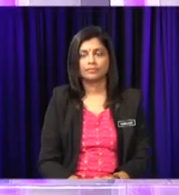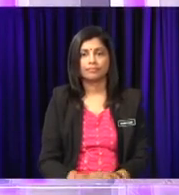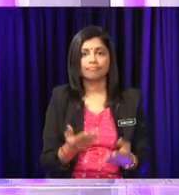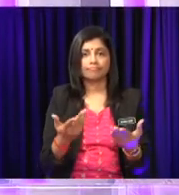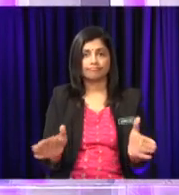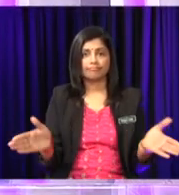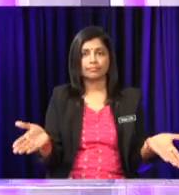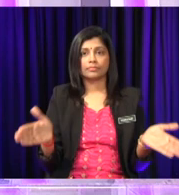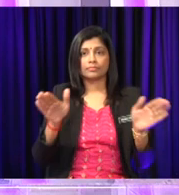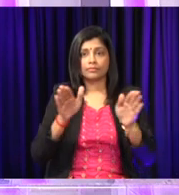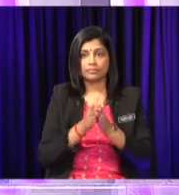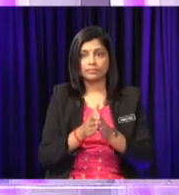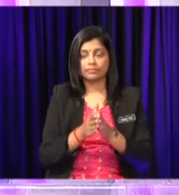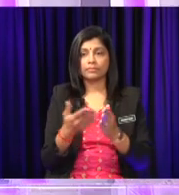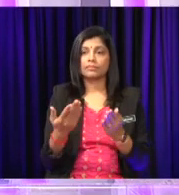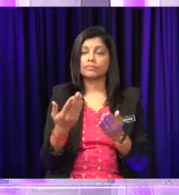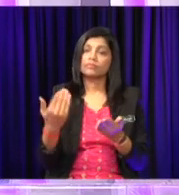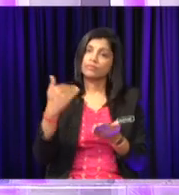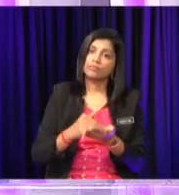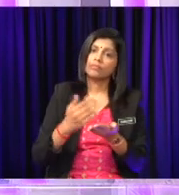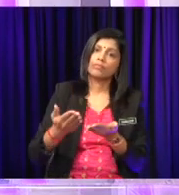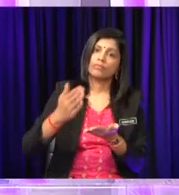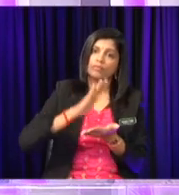lipat lagi sekali dua dua